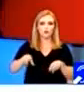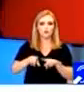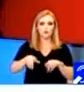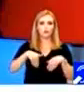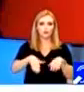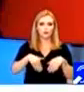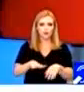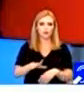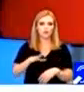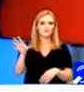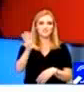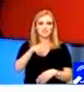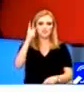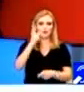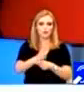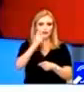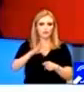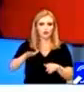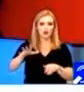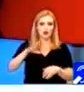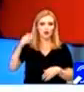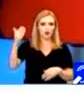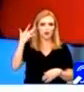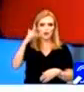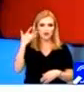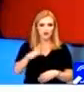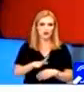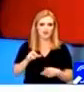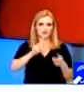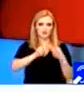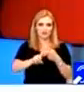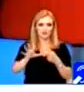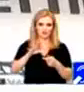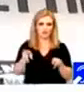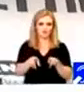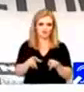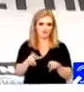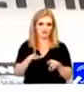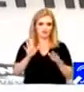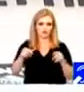că sancțiunile introduse de Statele Unite echivalează cu o tentativă de lovitură de stat economică.